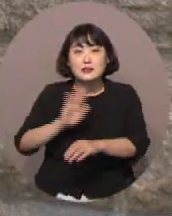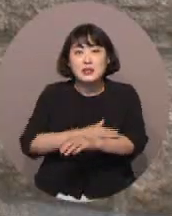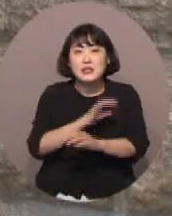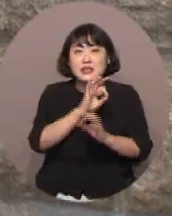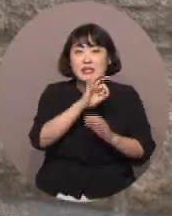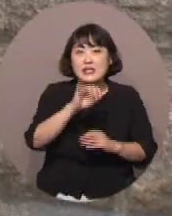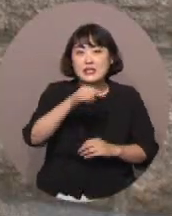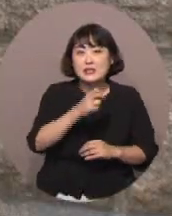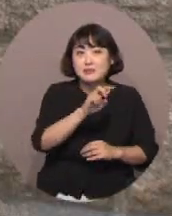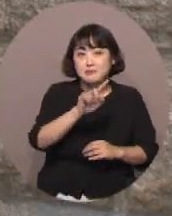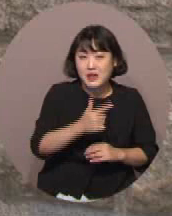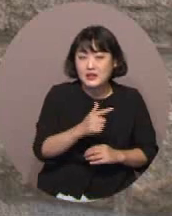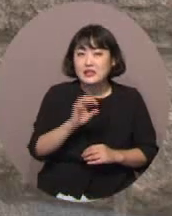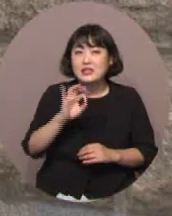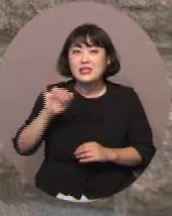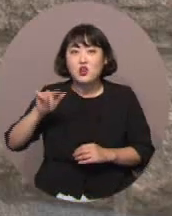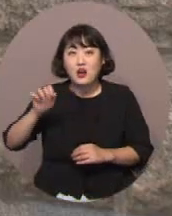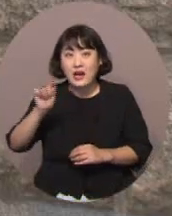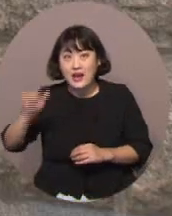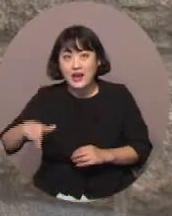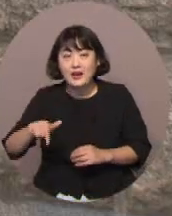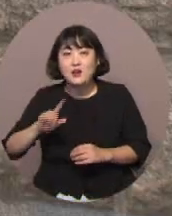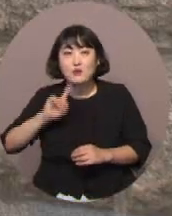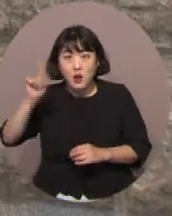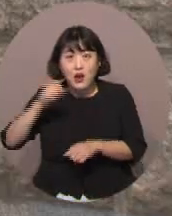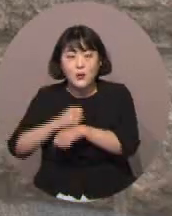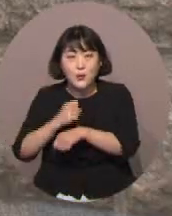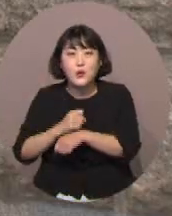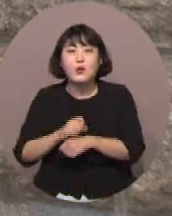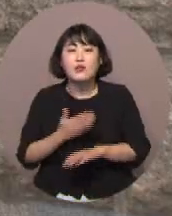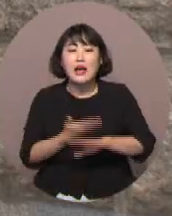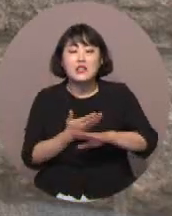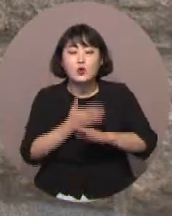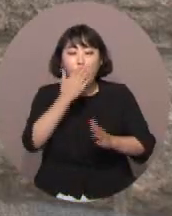이승만과 이정학의 기소를 앞두고 제3의 공범 여부와